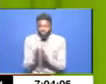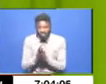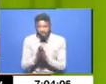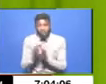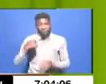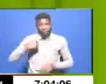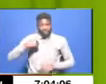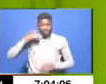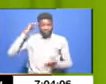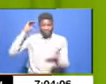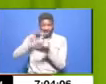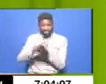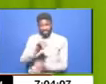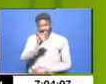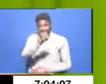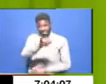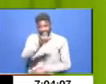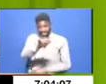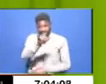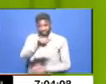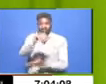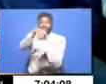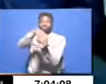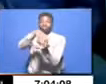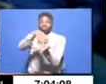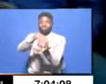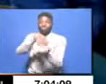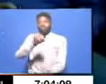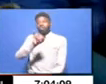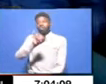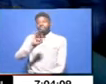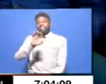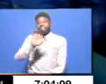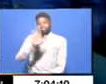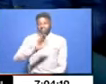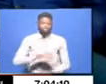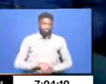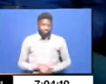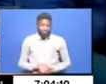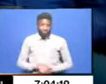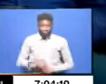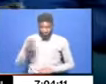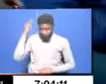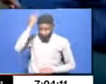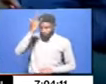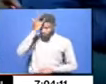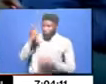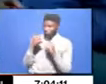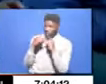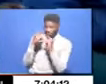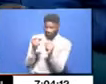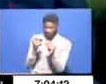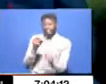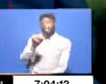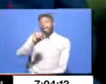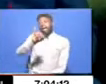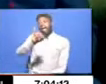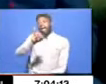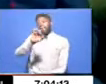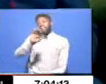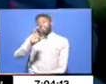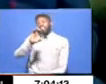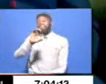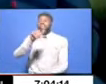position of the commission. Alibainisha kwamba tume hiyo inazingatia kikamilifu sheria